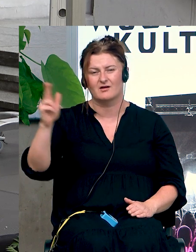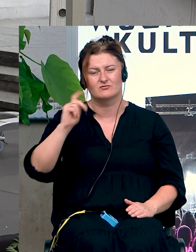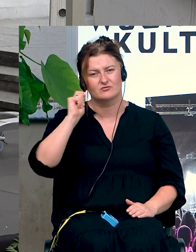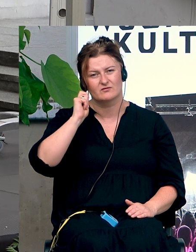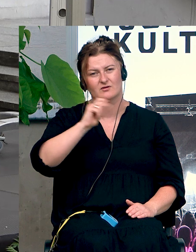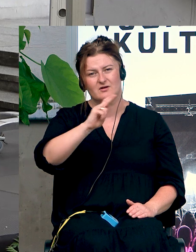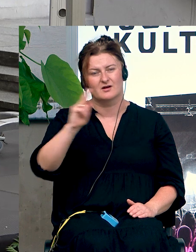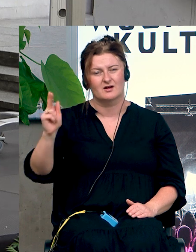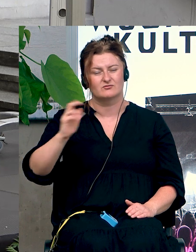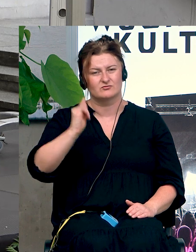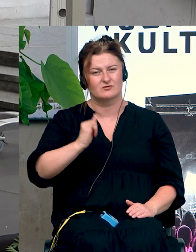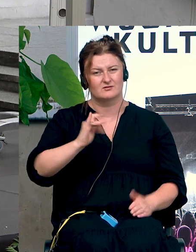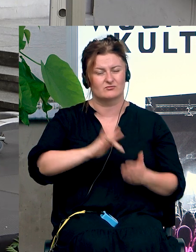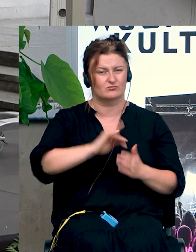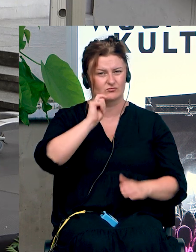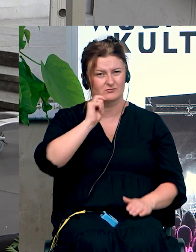każdy chłopiec w Ukrainie?